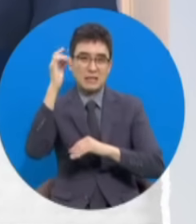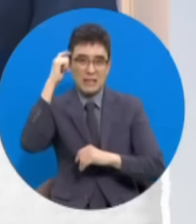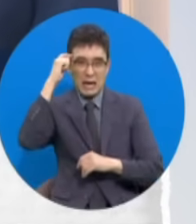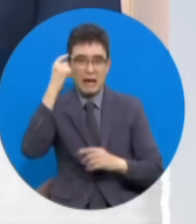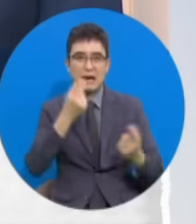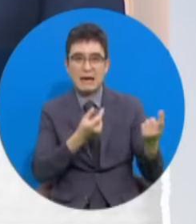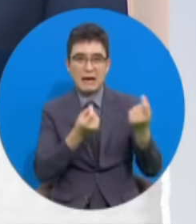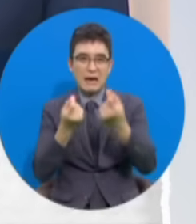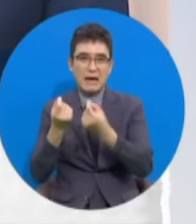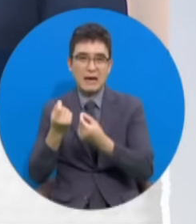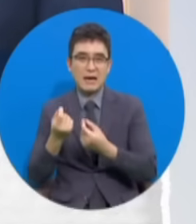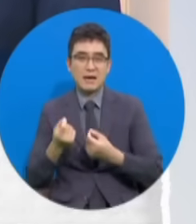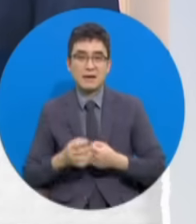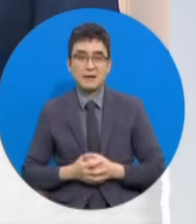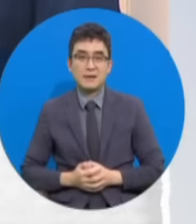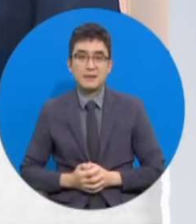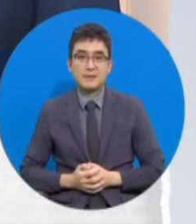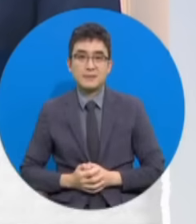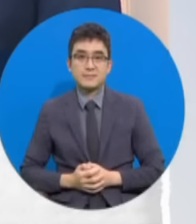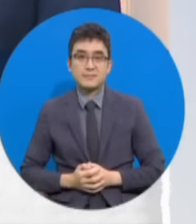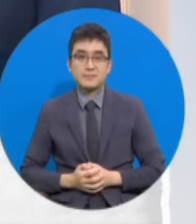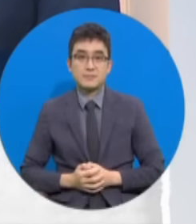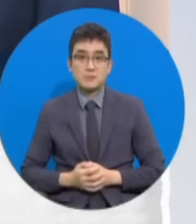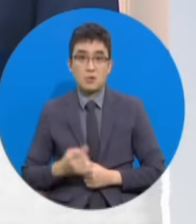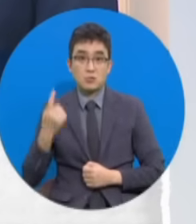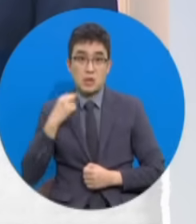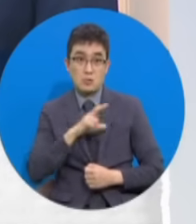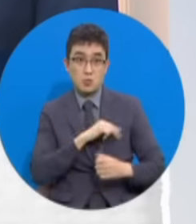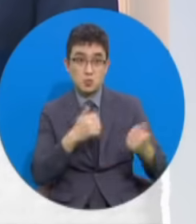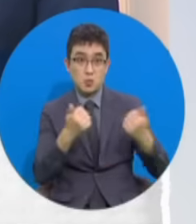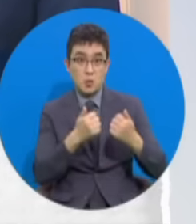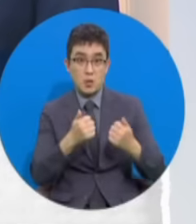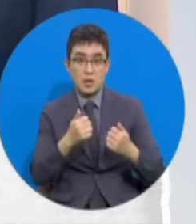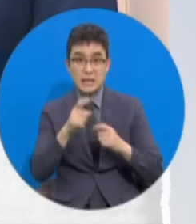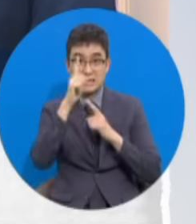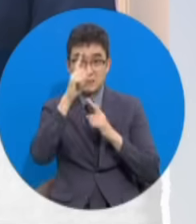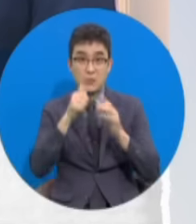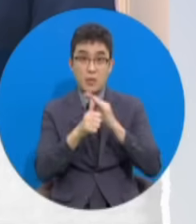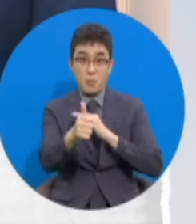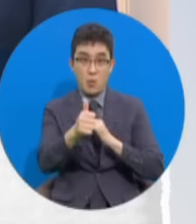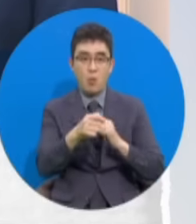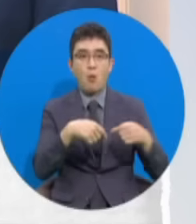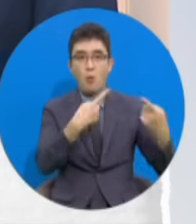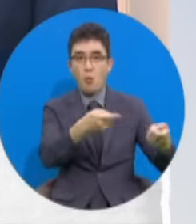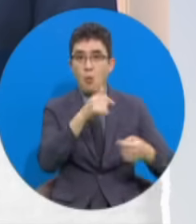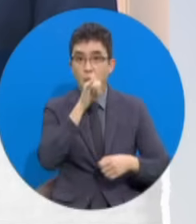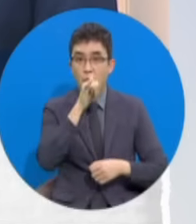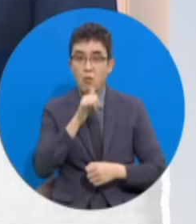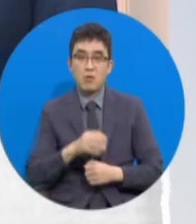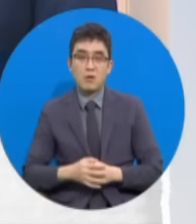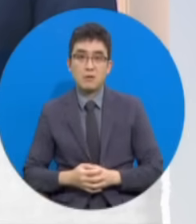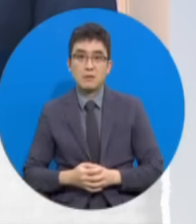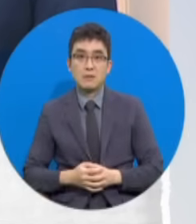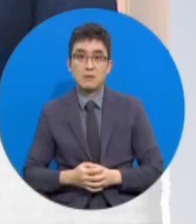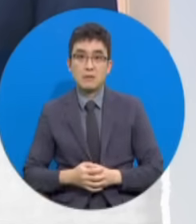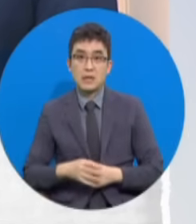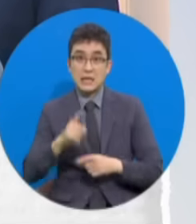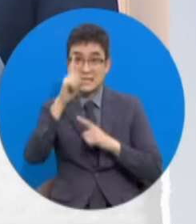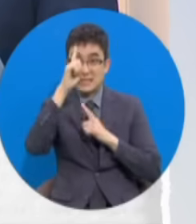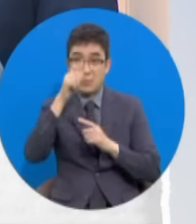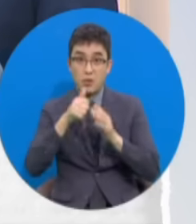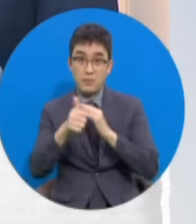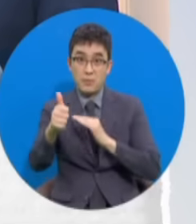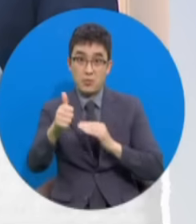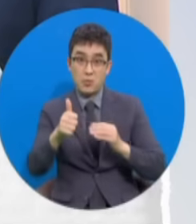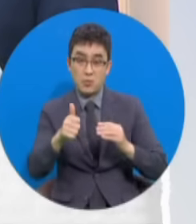있다라는 말씀을 좀 했었던 것 같고요. 어제 의총에 네. 이 대표도 있었습니까? 이재명 대표 있었습니다. 이재명 대표는 혹시 의견을 밝혔나요?